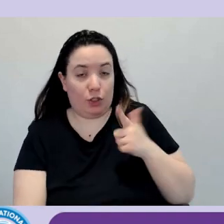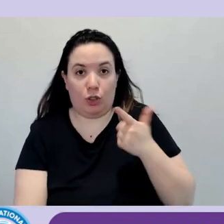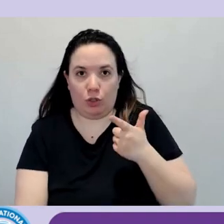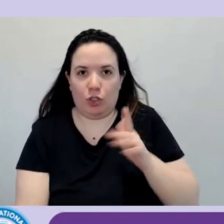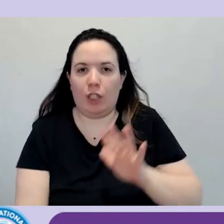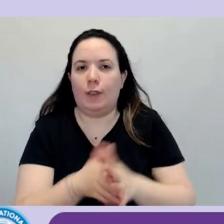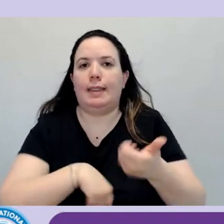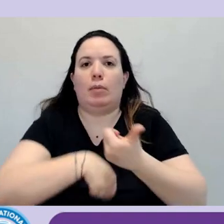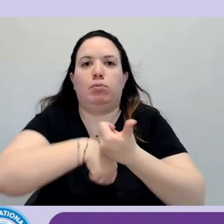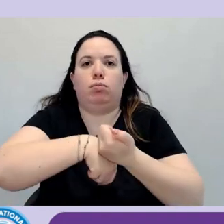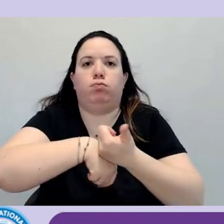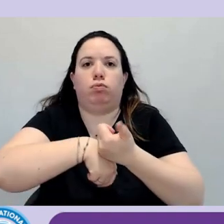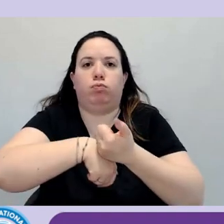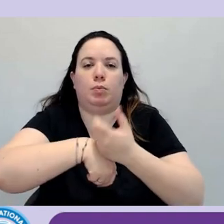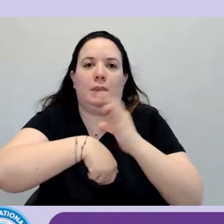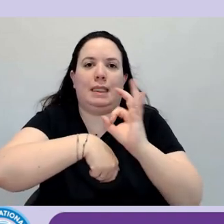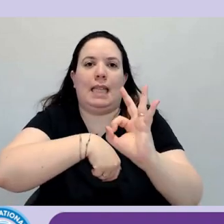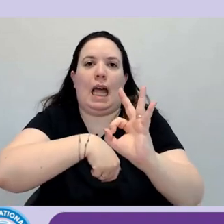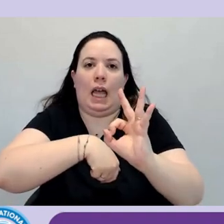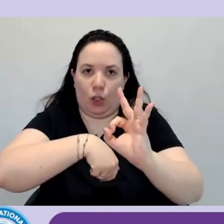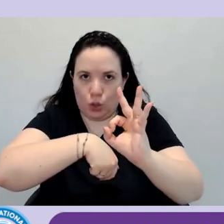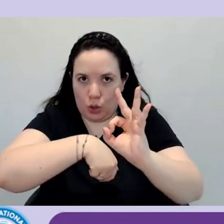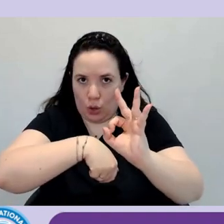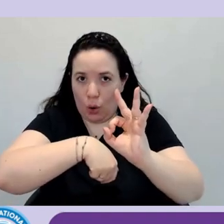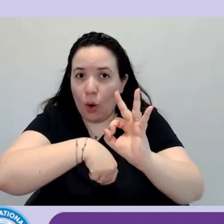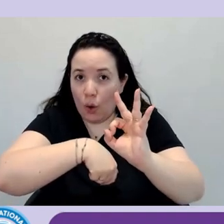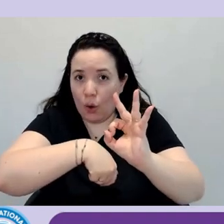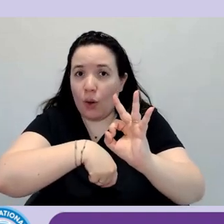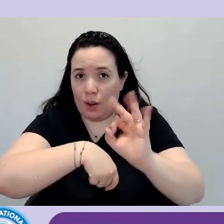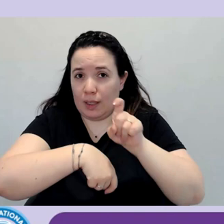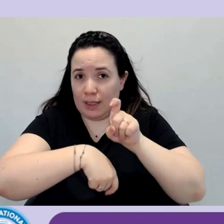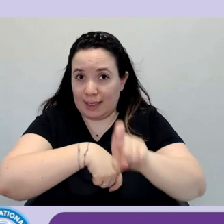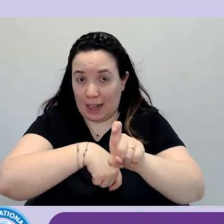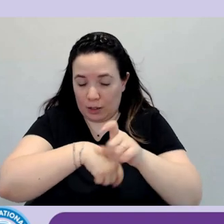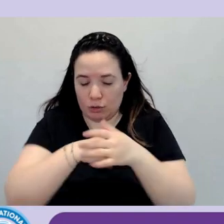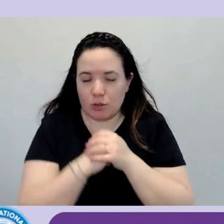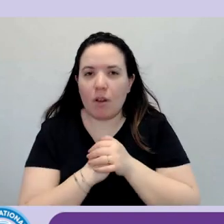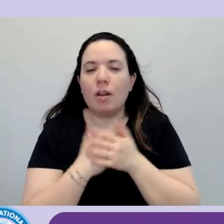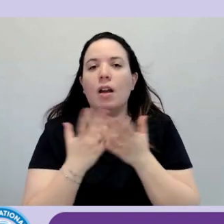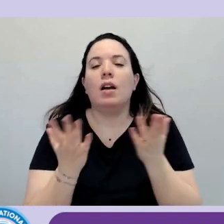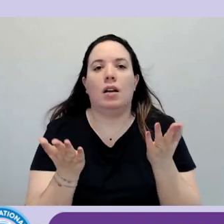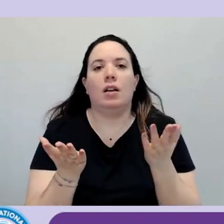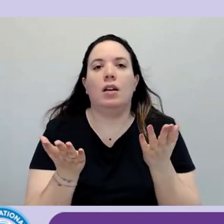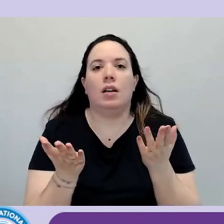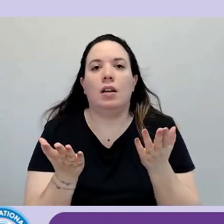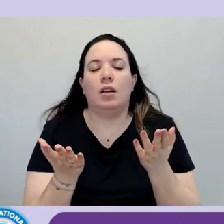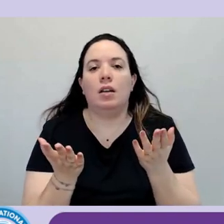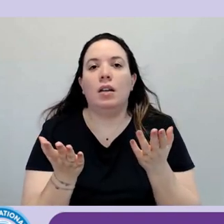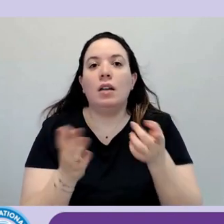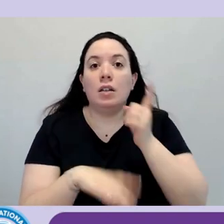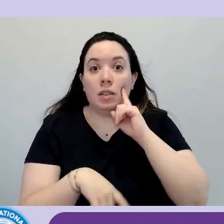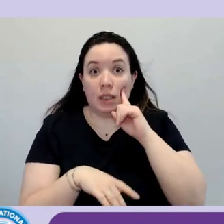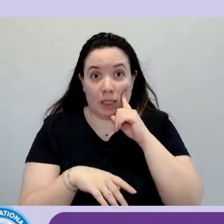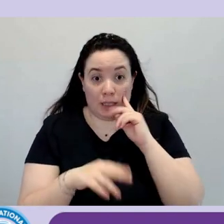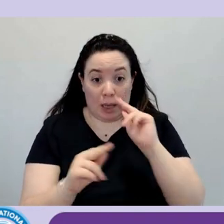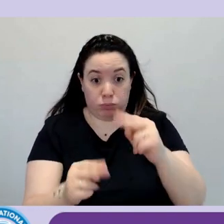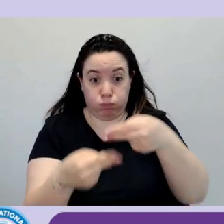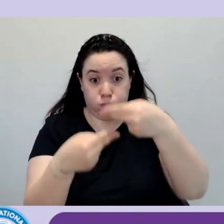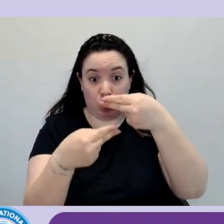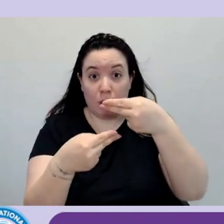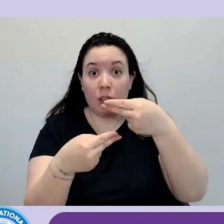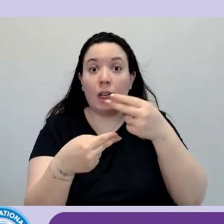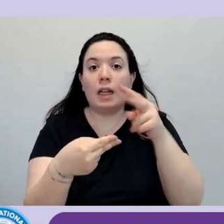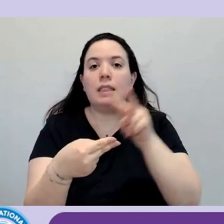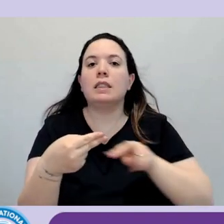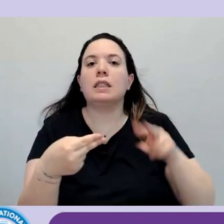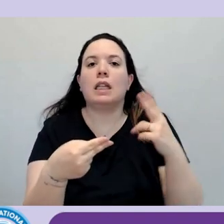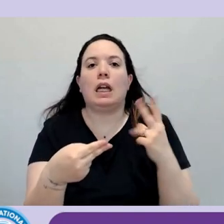di azzerando il tempo di interazione E se questo oggetto io non lo